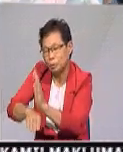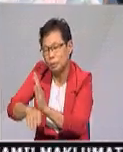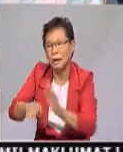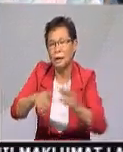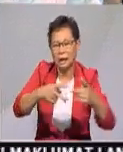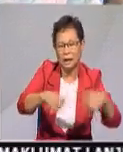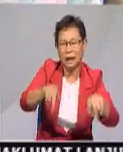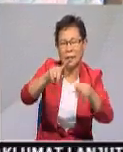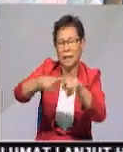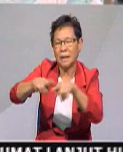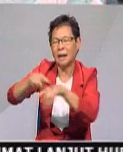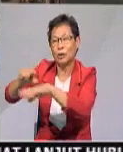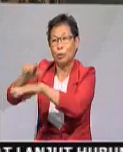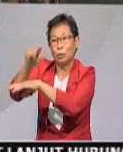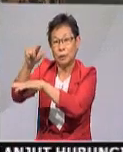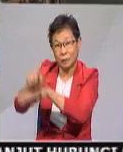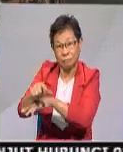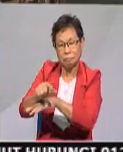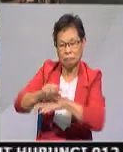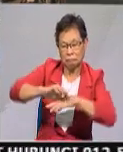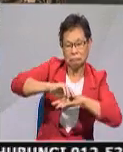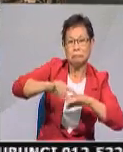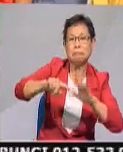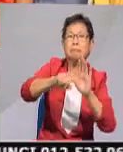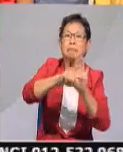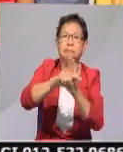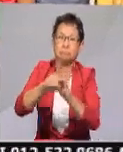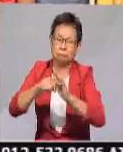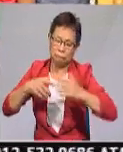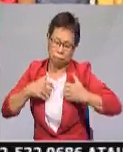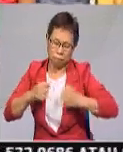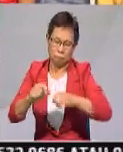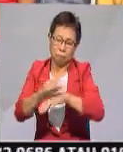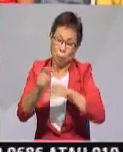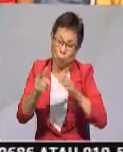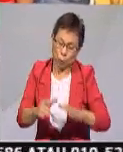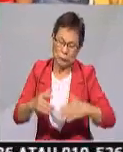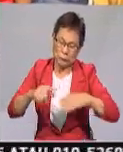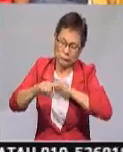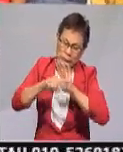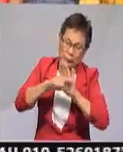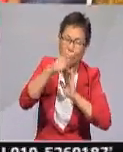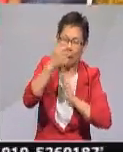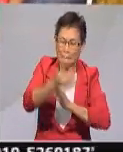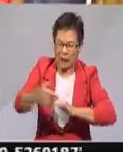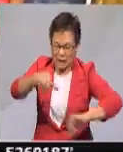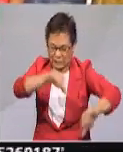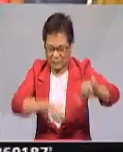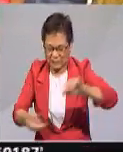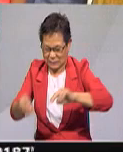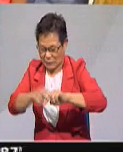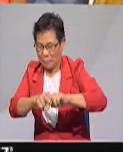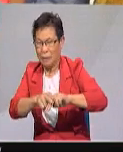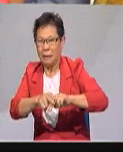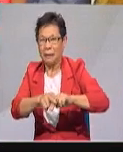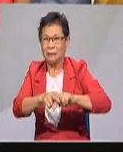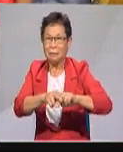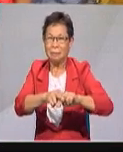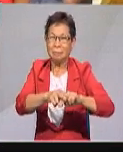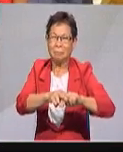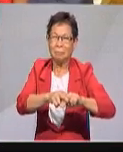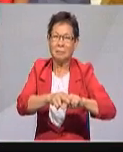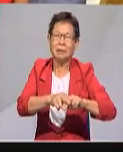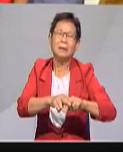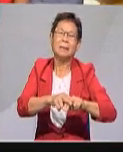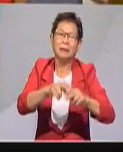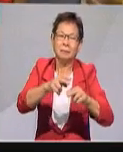kedai serba neka. Ia mampu memberi kesan negatif kepada kesihatan pengguna kerana mengandungi bahan kimia tambahan iaitu phthalates.